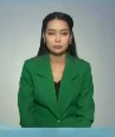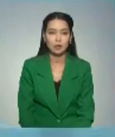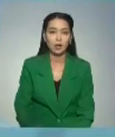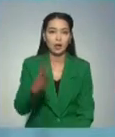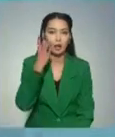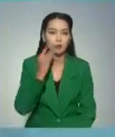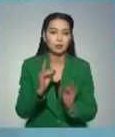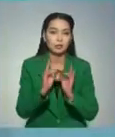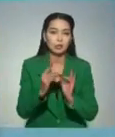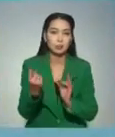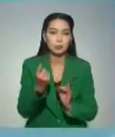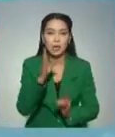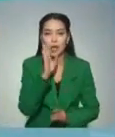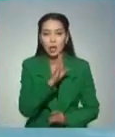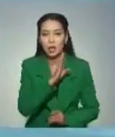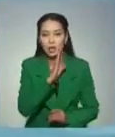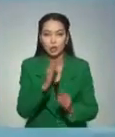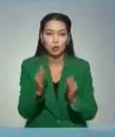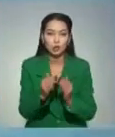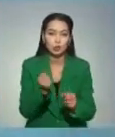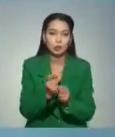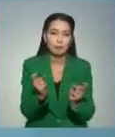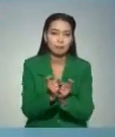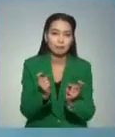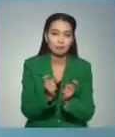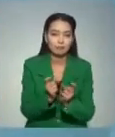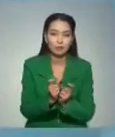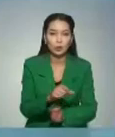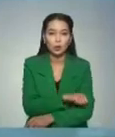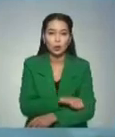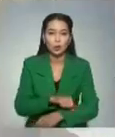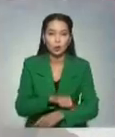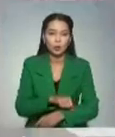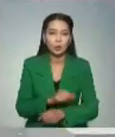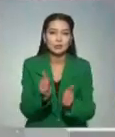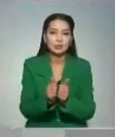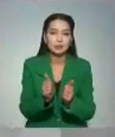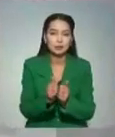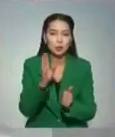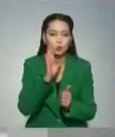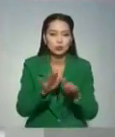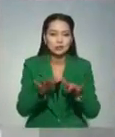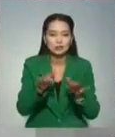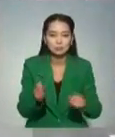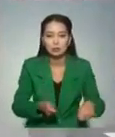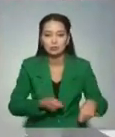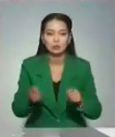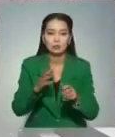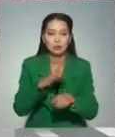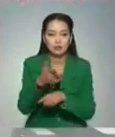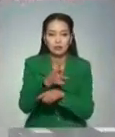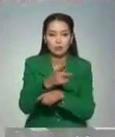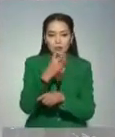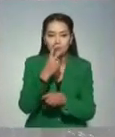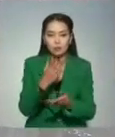Алматы жатақханаларының бірінде әйел тұрмыстық жанжал кезінде көршісіне қайнаған су шашып жіберген. Әлеуметтік желіде оның видеосы тарады.